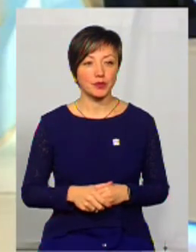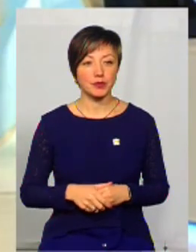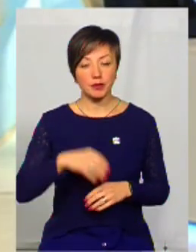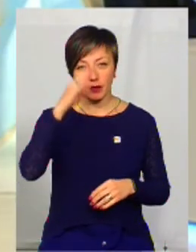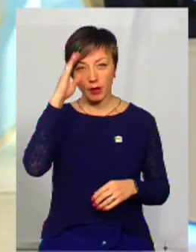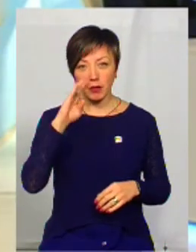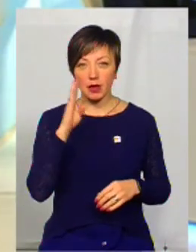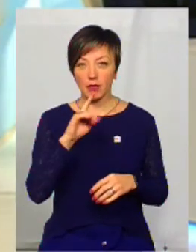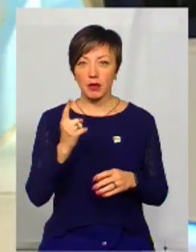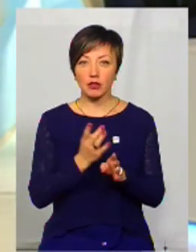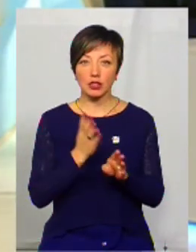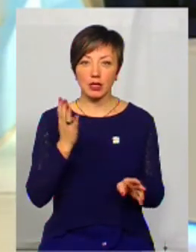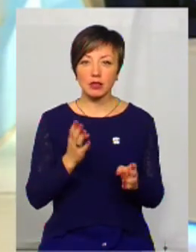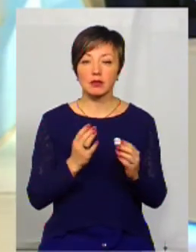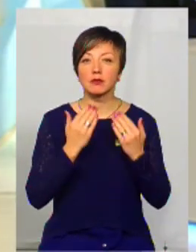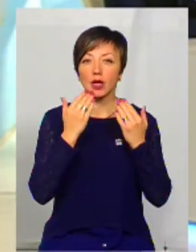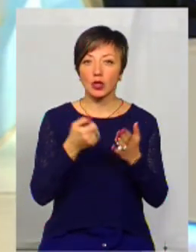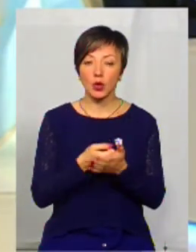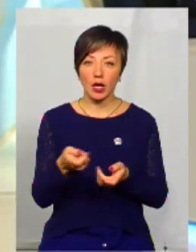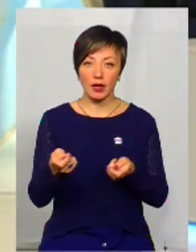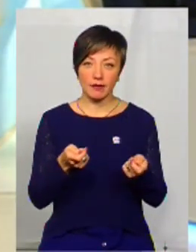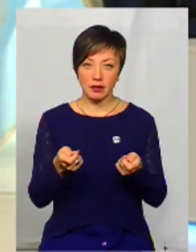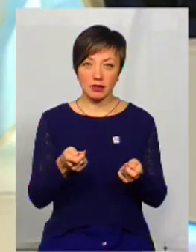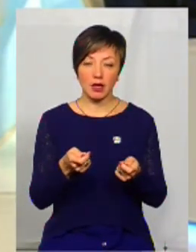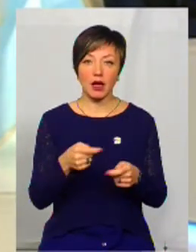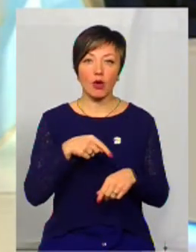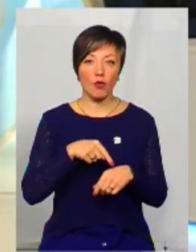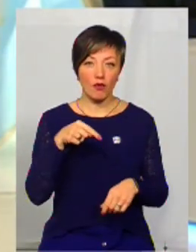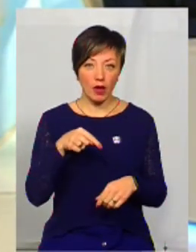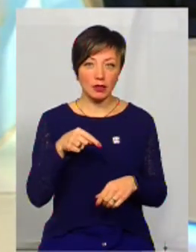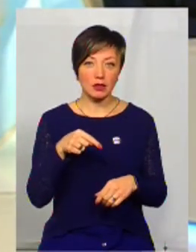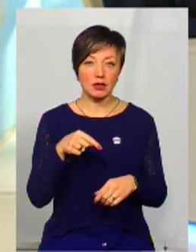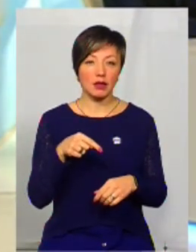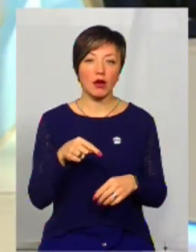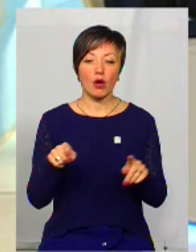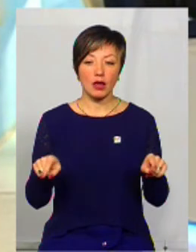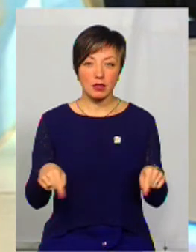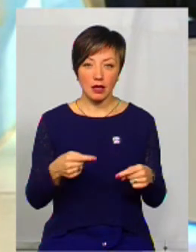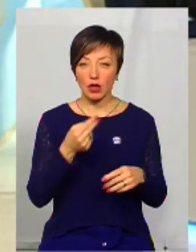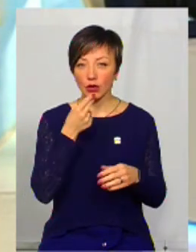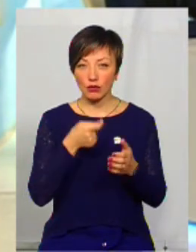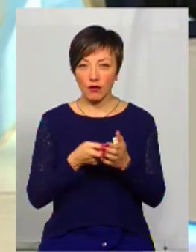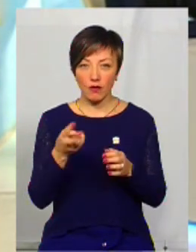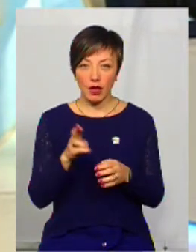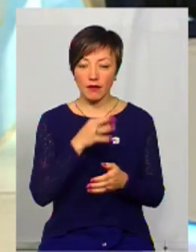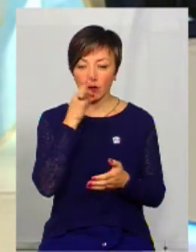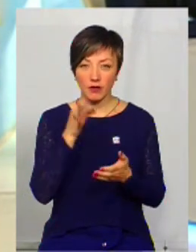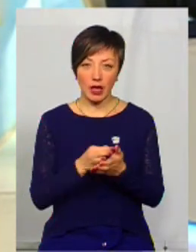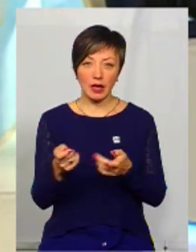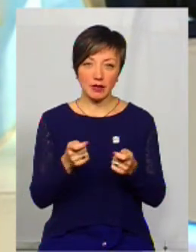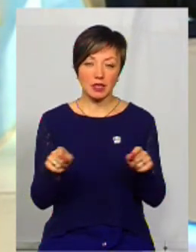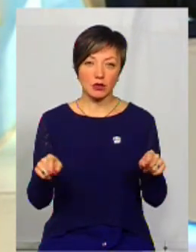випадку, батькам в першу чергу потрібно йти до керівництва. Обов'язково закладу. Зразу реагувати. Скажімо. Відповідальність за організацію харчування несе керівник